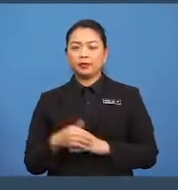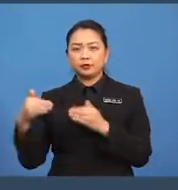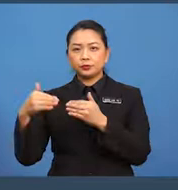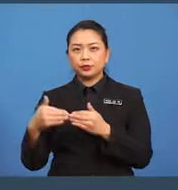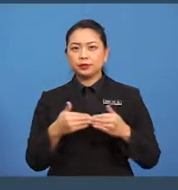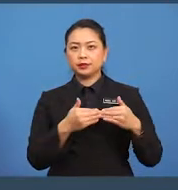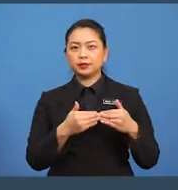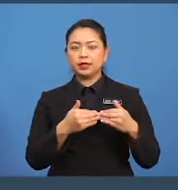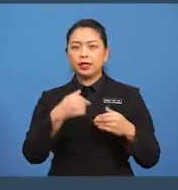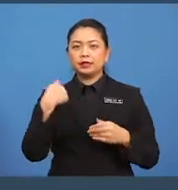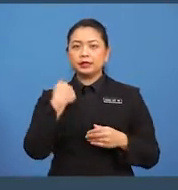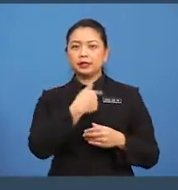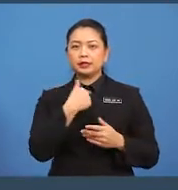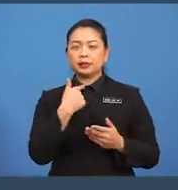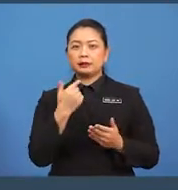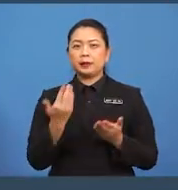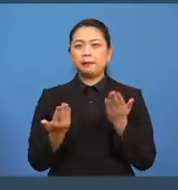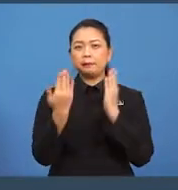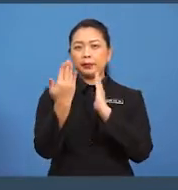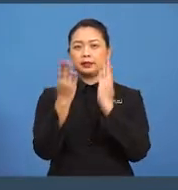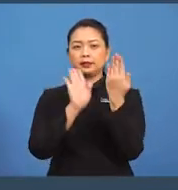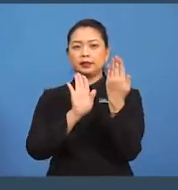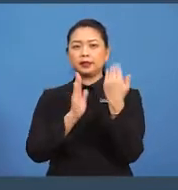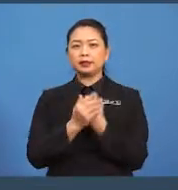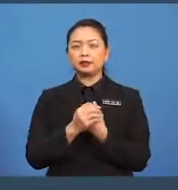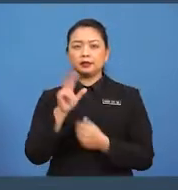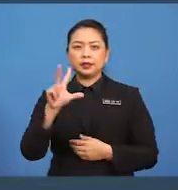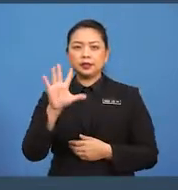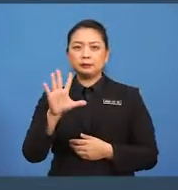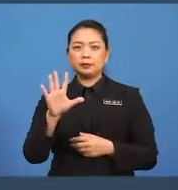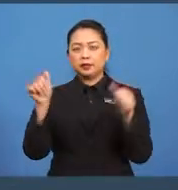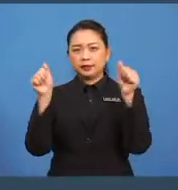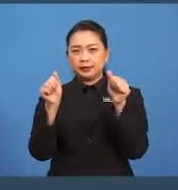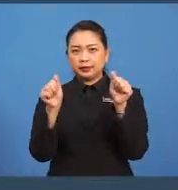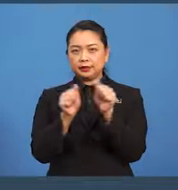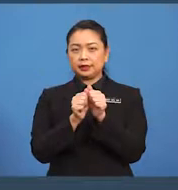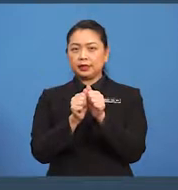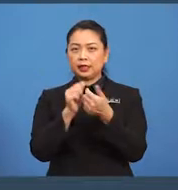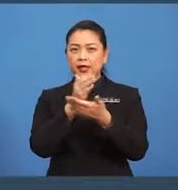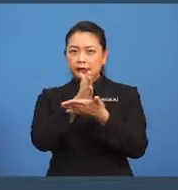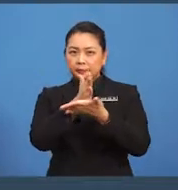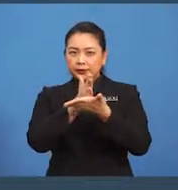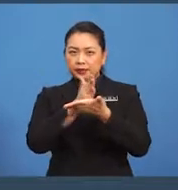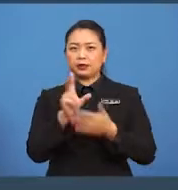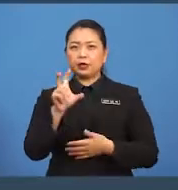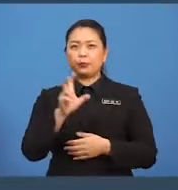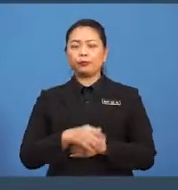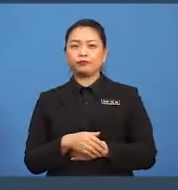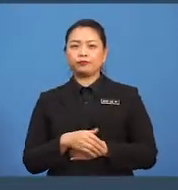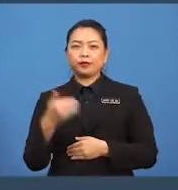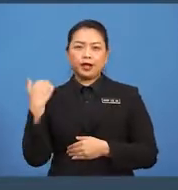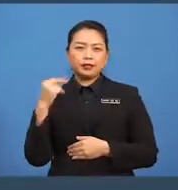Seterusnya, kita bandingkan item carian iaitu 35 dengan item pertengahan 30.